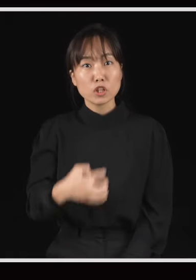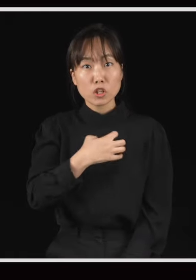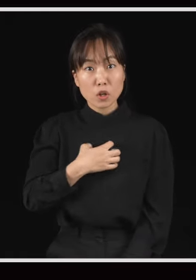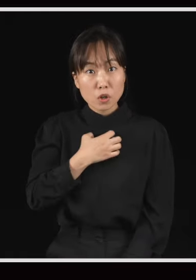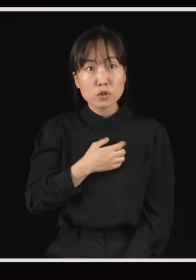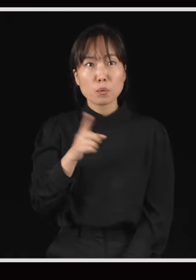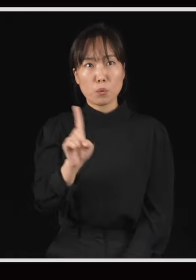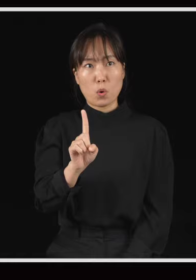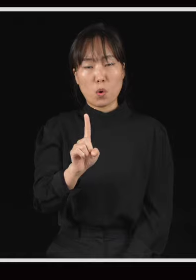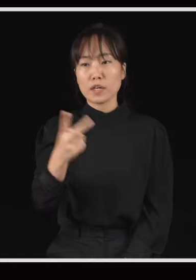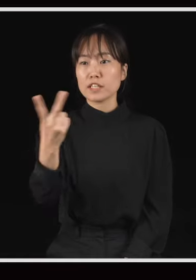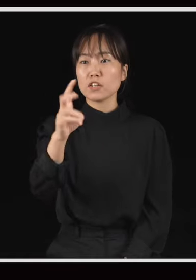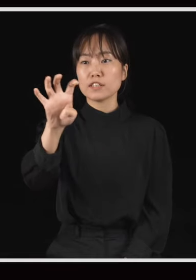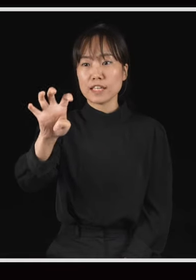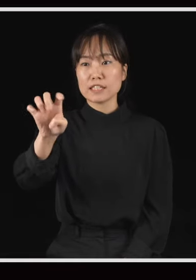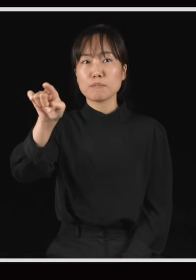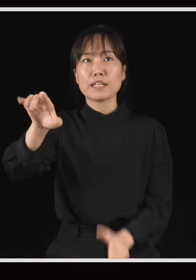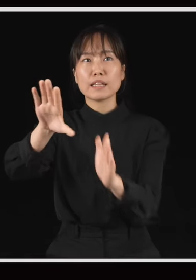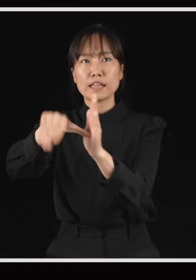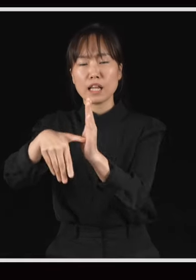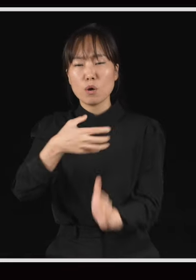문제는 2040년대에